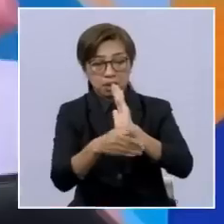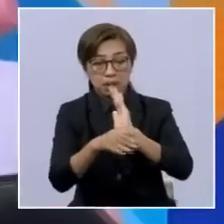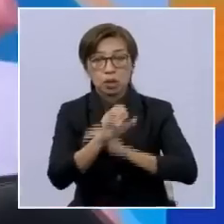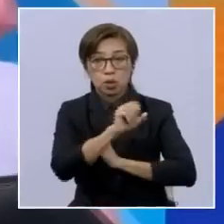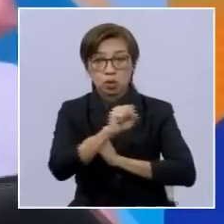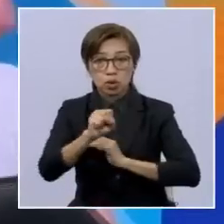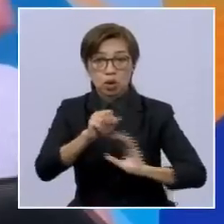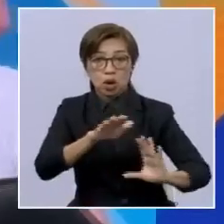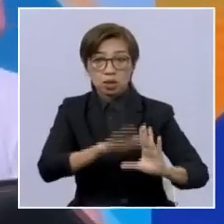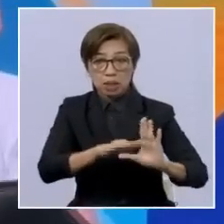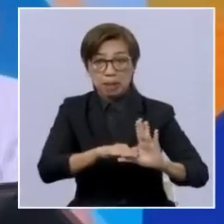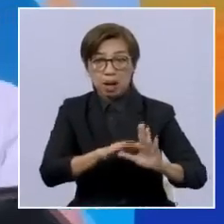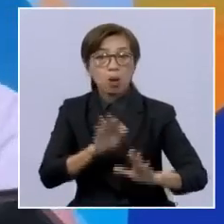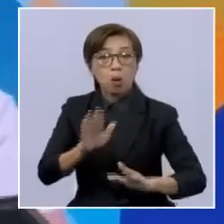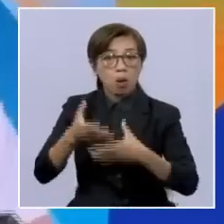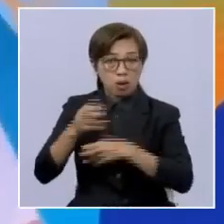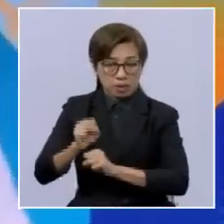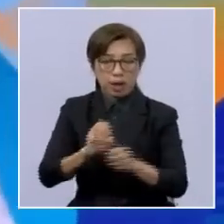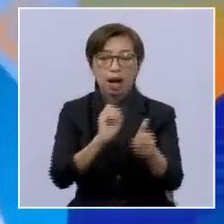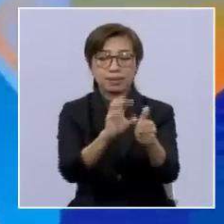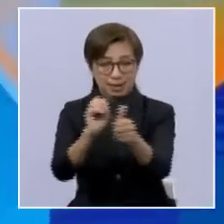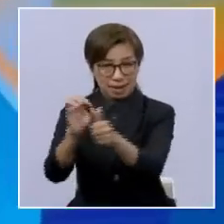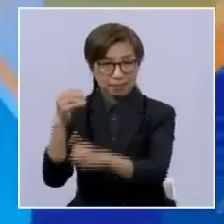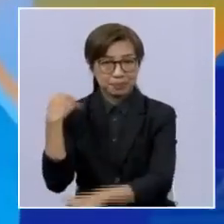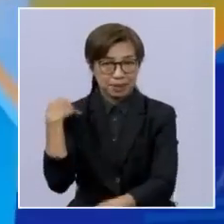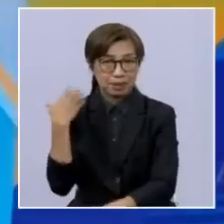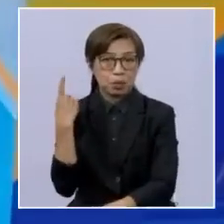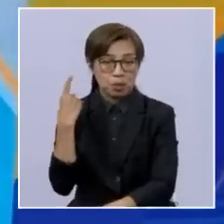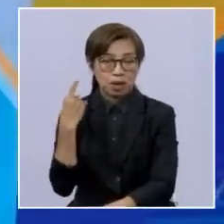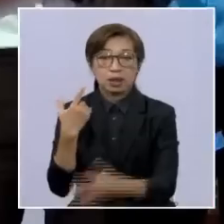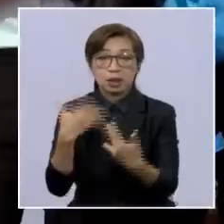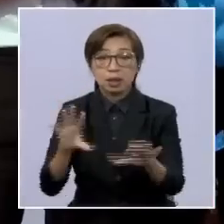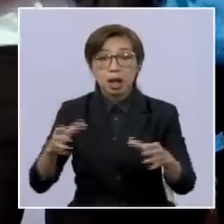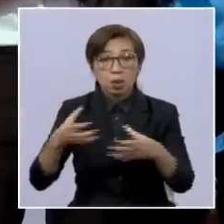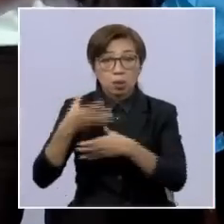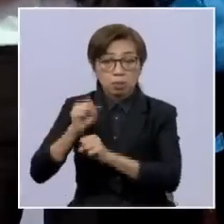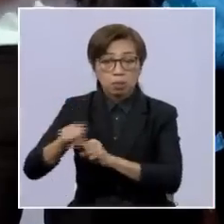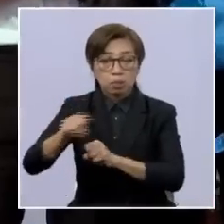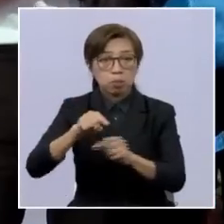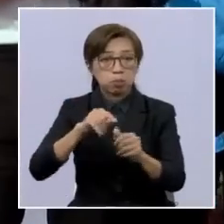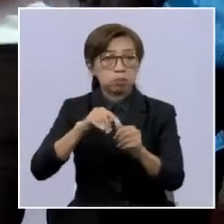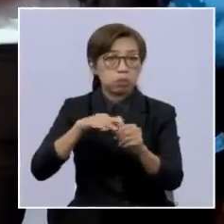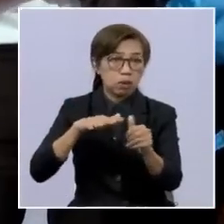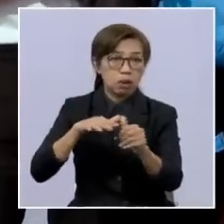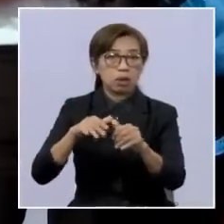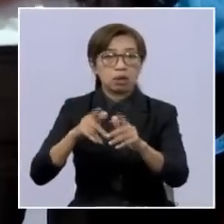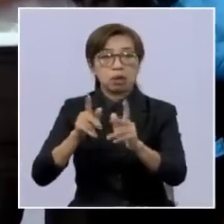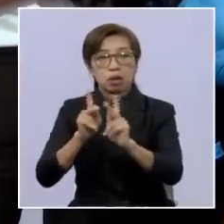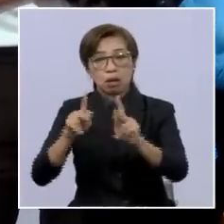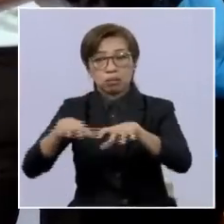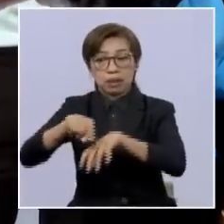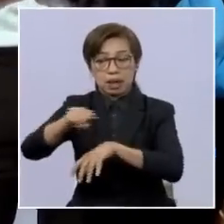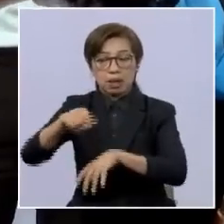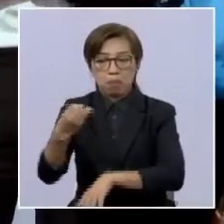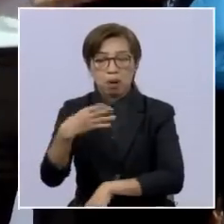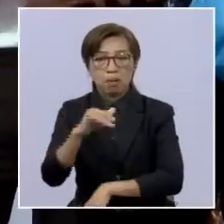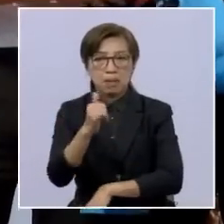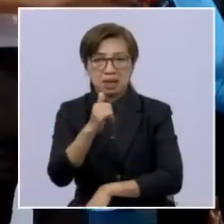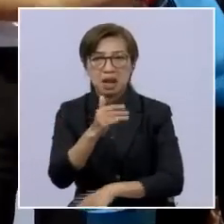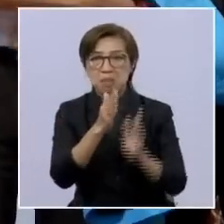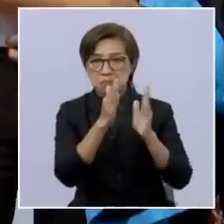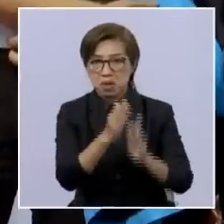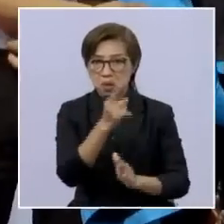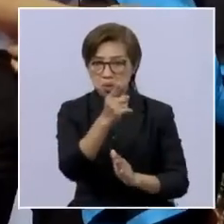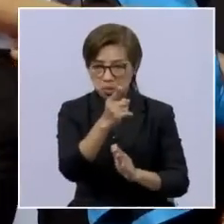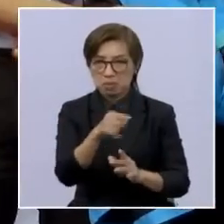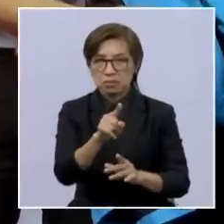ในตัวนะครับทีนี้พรรคประชาธิปัตย์เองมีรายงานครับความเคลื่อนไหวของบรรดาแกนนำว่าเร็วๆนี้อาจจะเห็นคนนี้กลับมาเคลื่อน